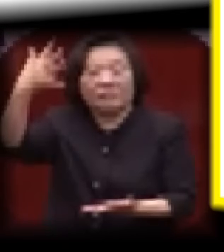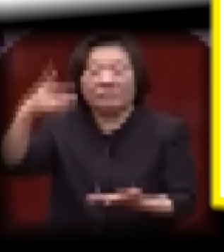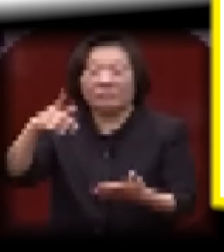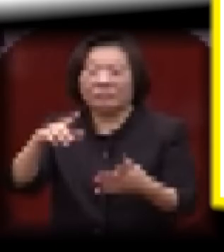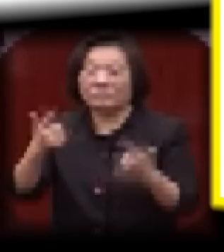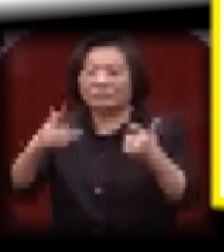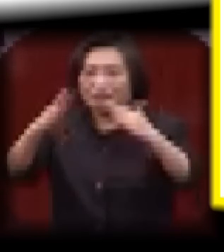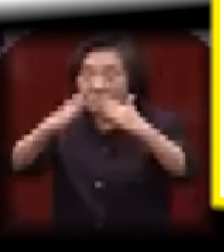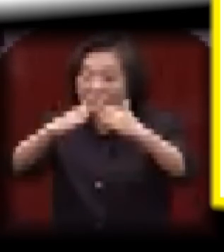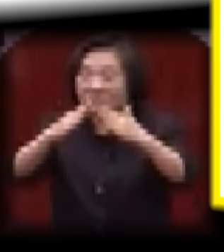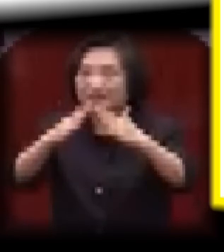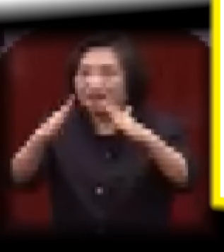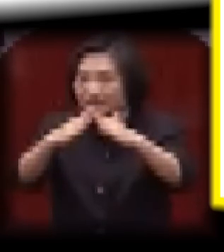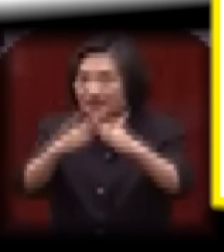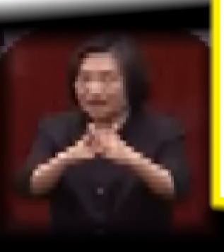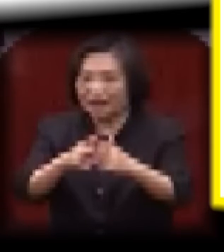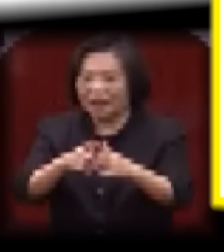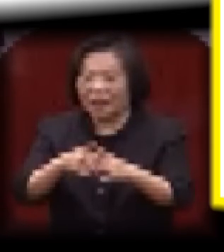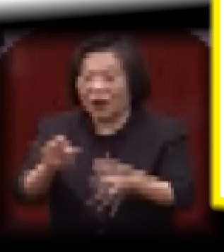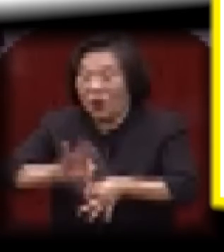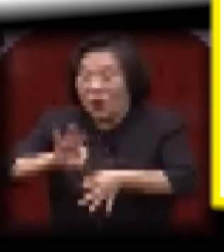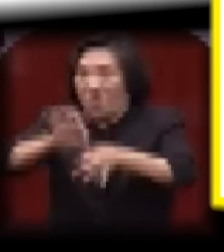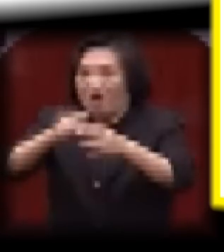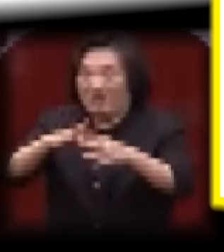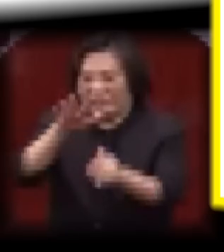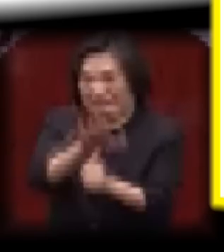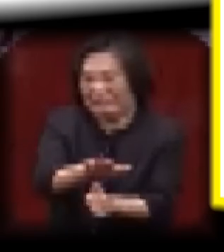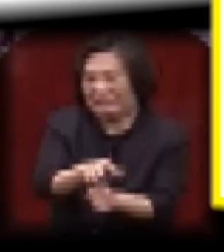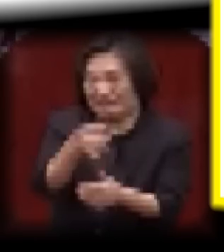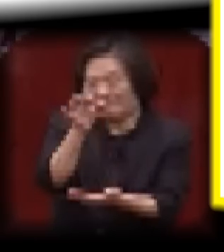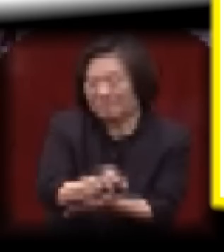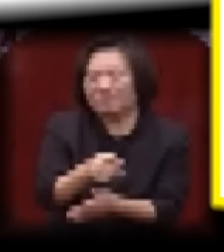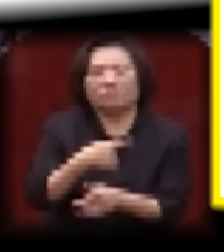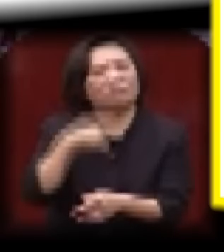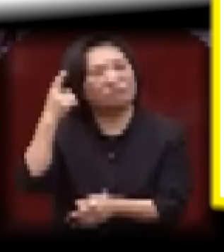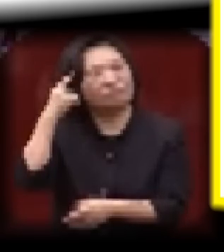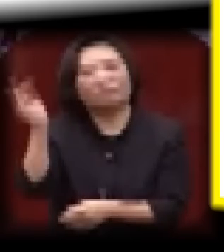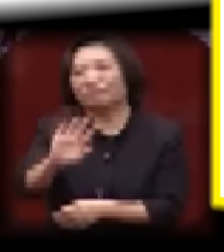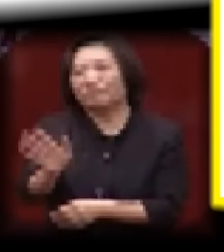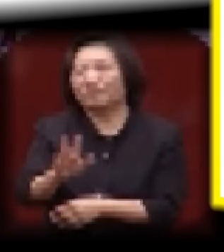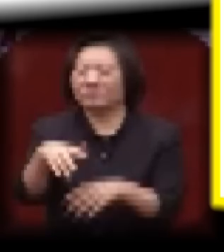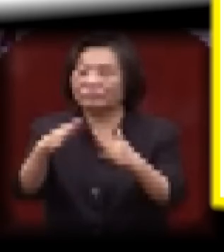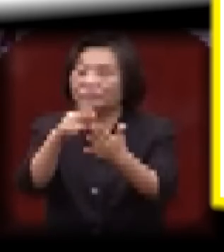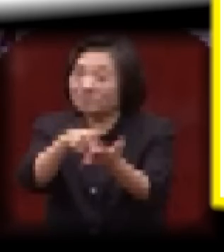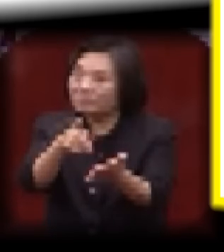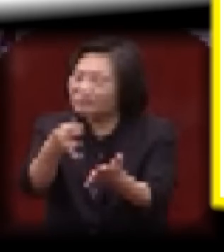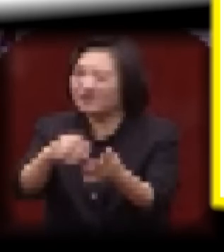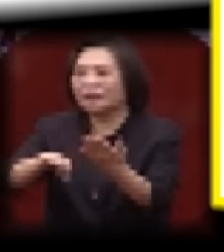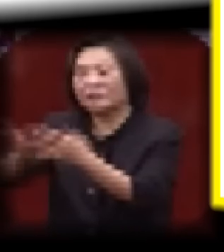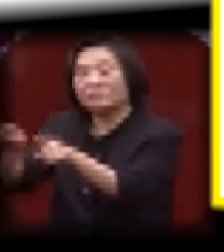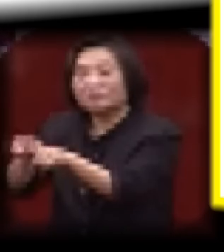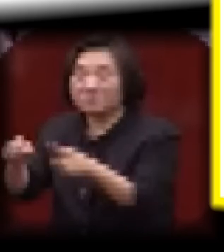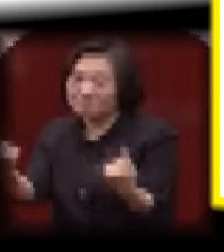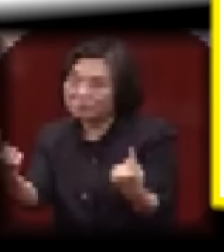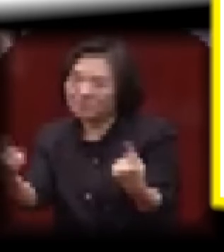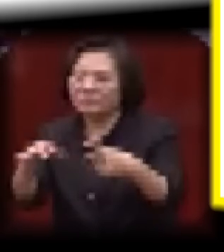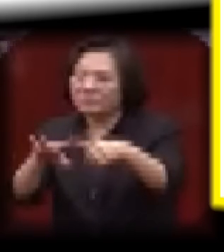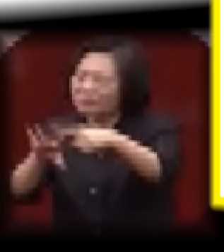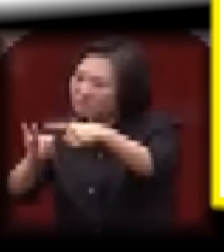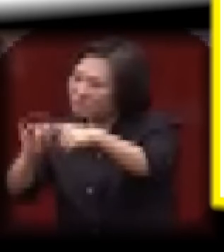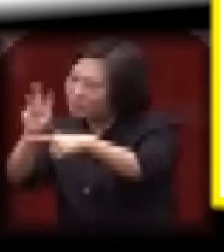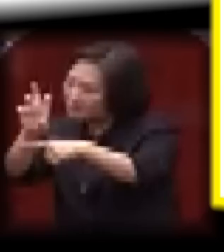房价是把稳定就好，并不是说一定要把它打压干什么。所以我们大概是公宅的租金就维持在市价的85折，然